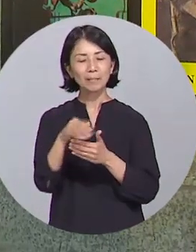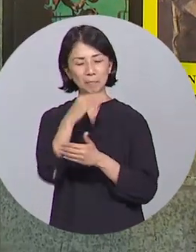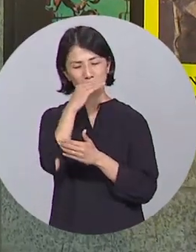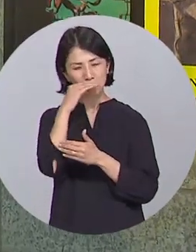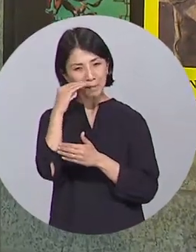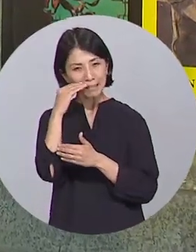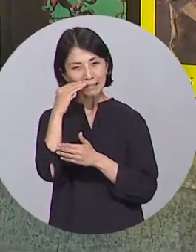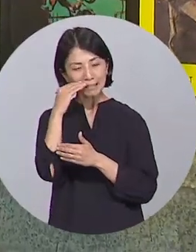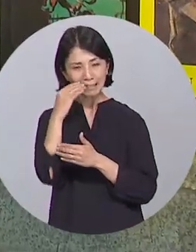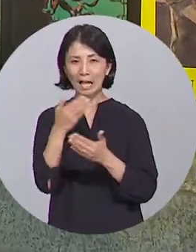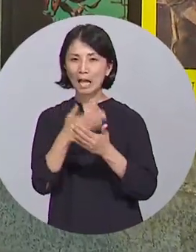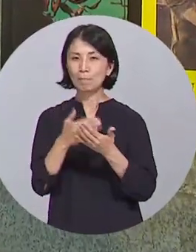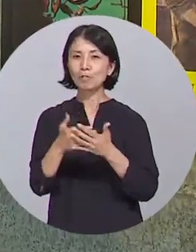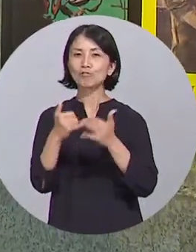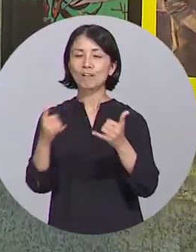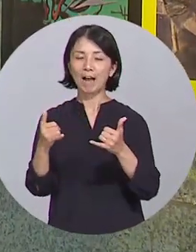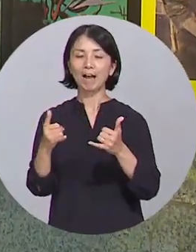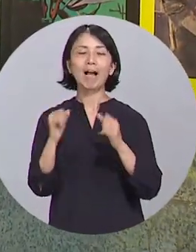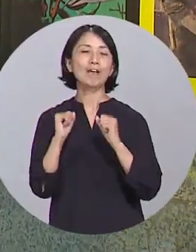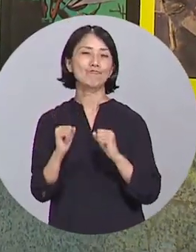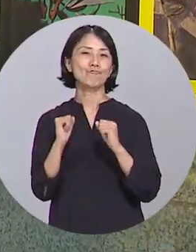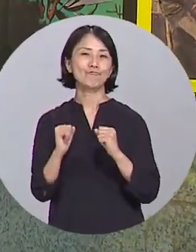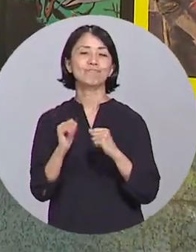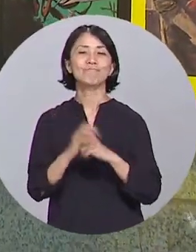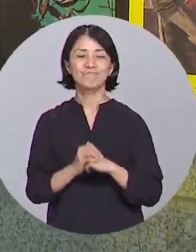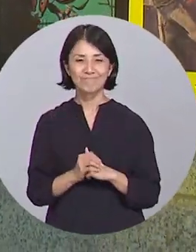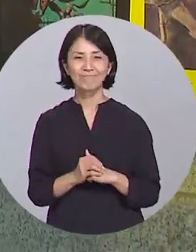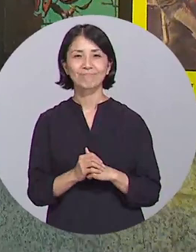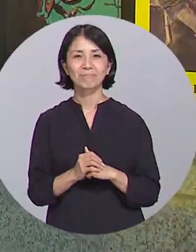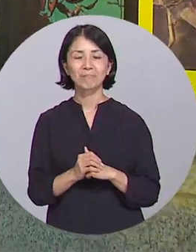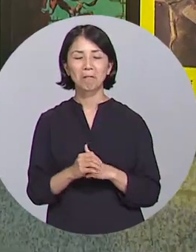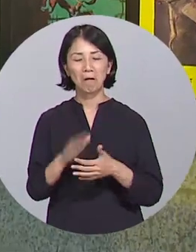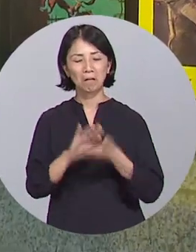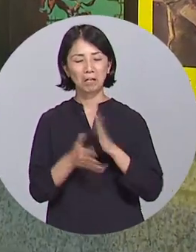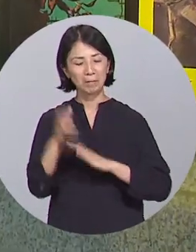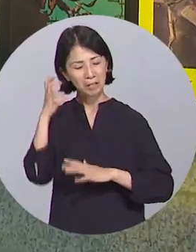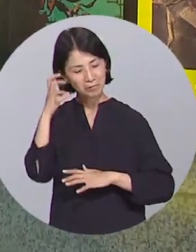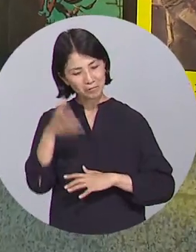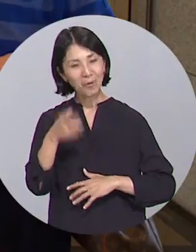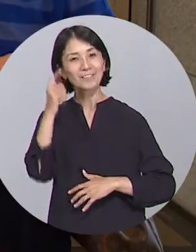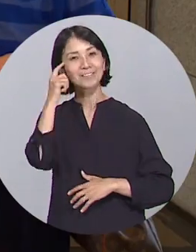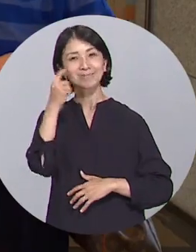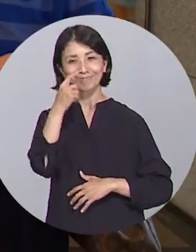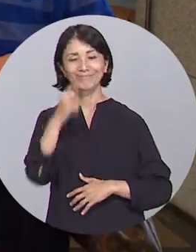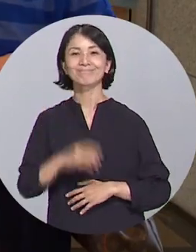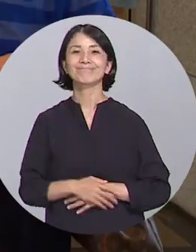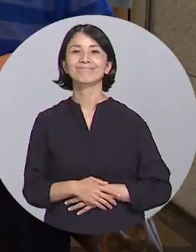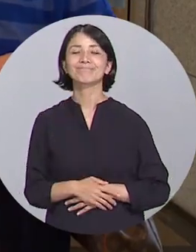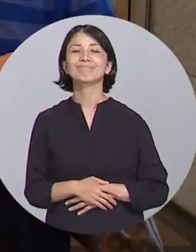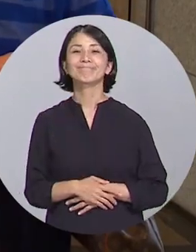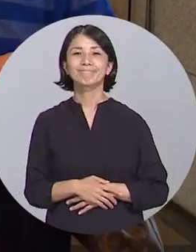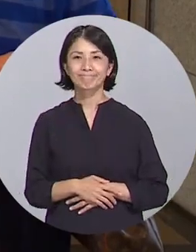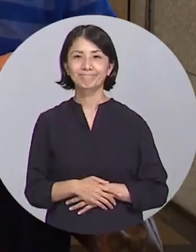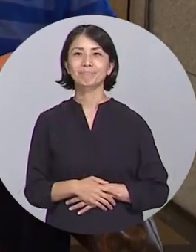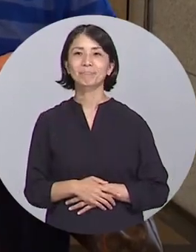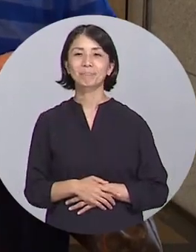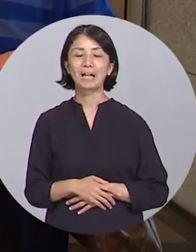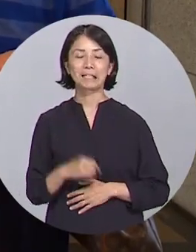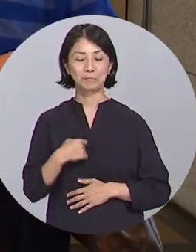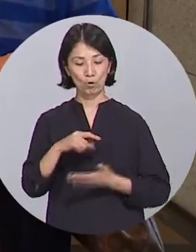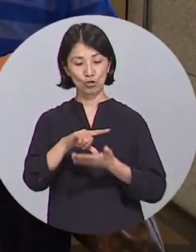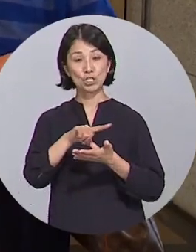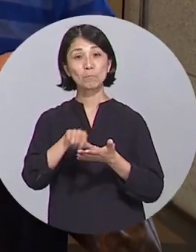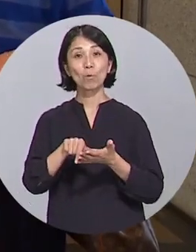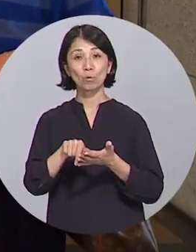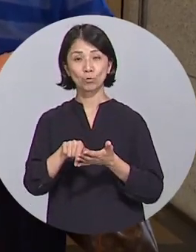な芸術家っていうんですか、美術家がいるんで、改めてすごいなと思って見てきました。 やっぱり地元なんです